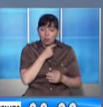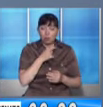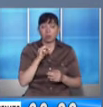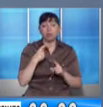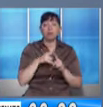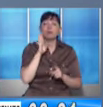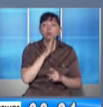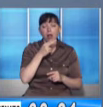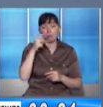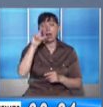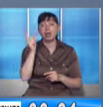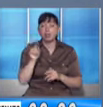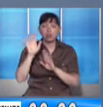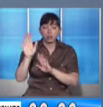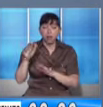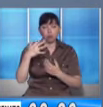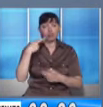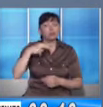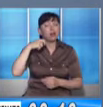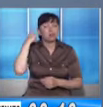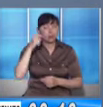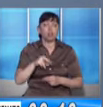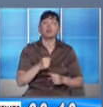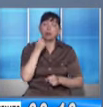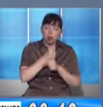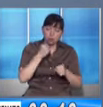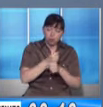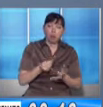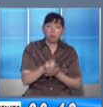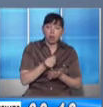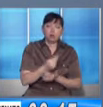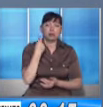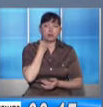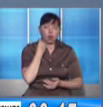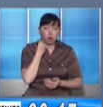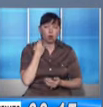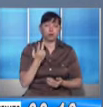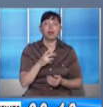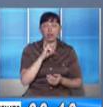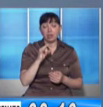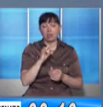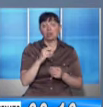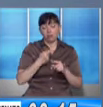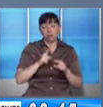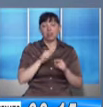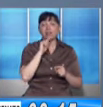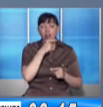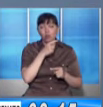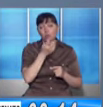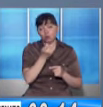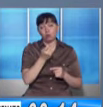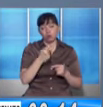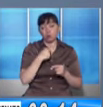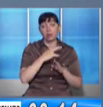află în Italia de mai bine de 20 de ani, care muncește, plătește impozite și din aceste economii evident că